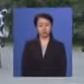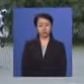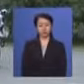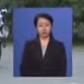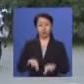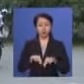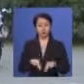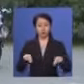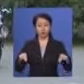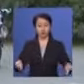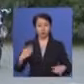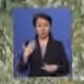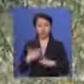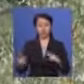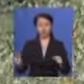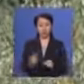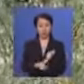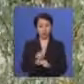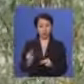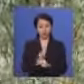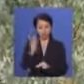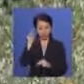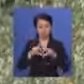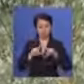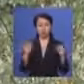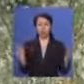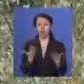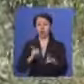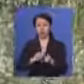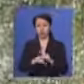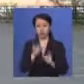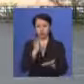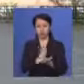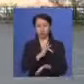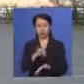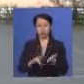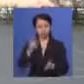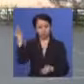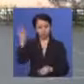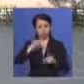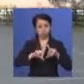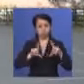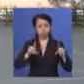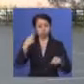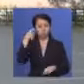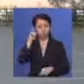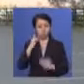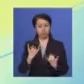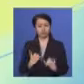В Петропавловске завершается капитальный ремонт школ. Какие изменения произошли в городских учебных заведениях, узнаете в